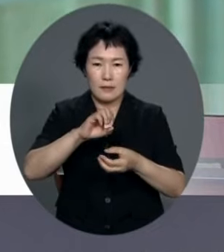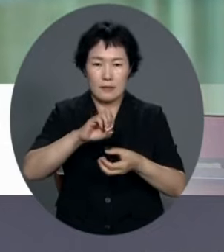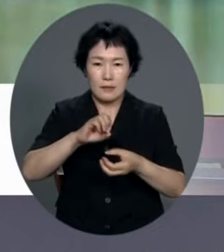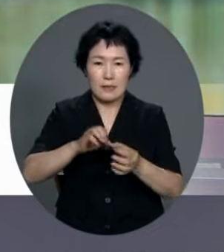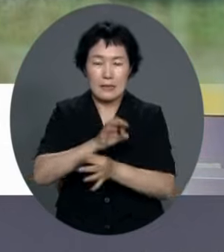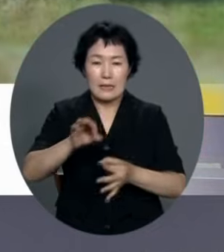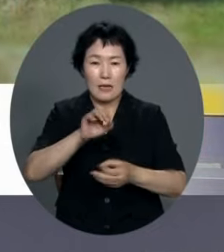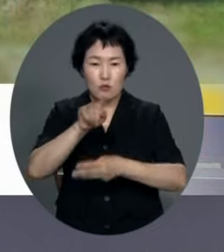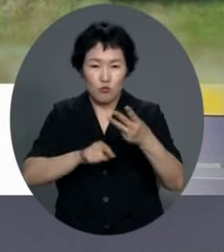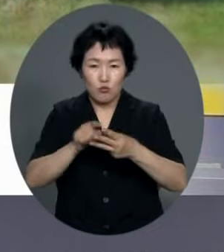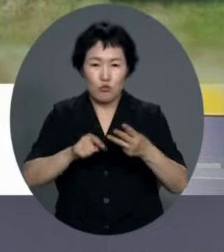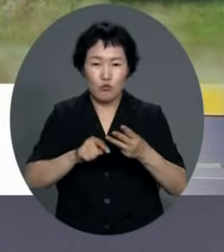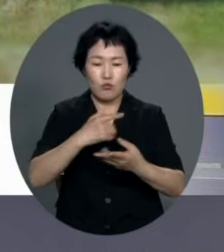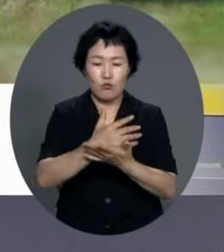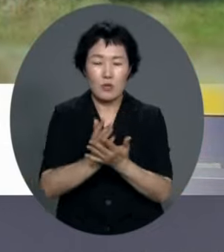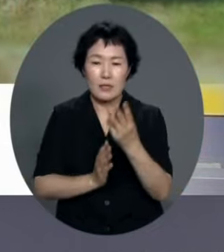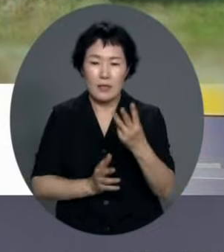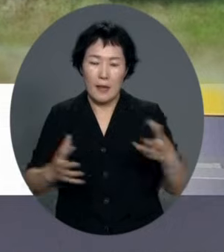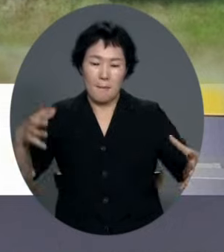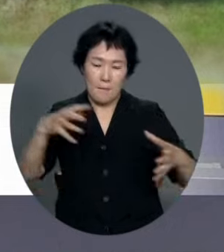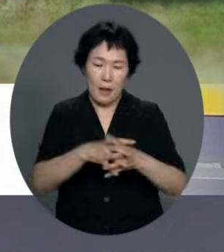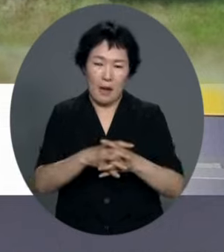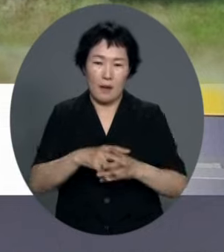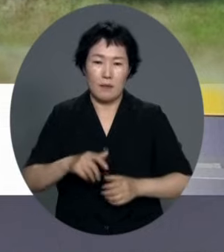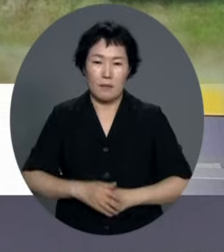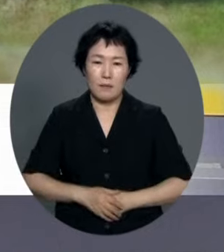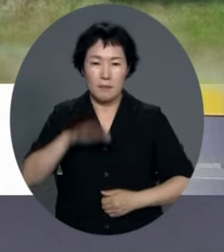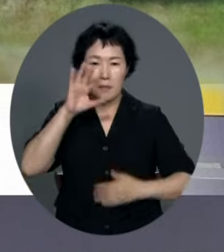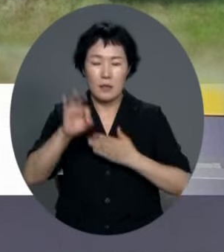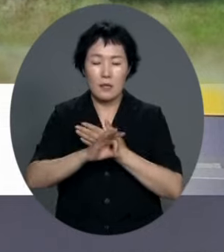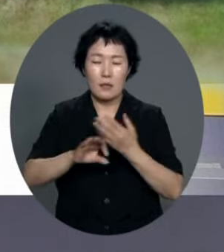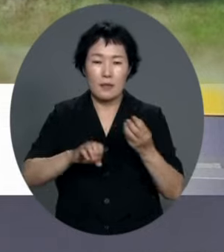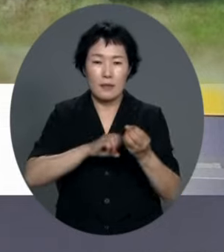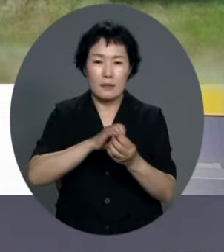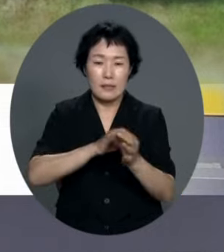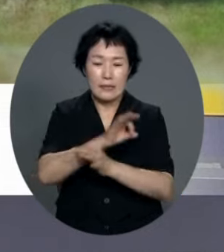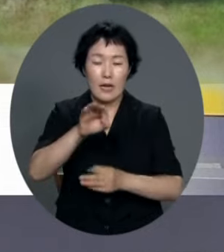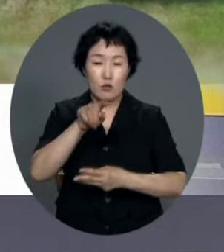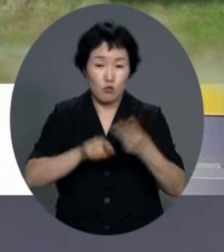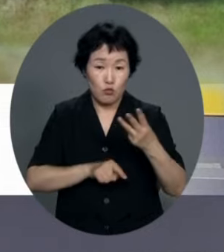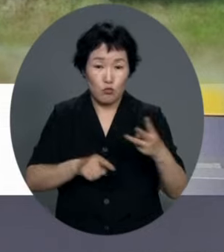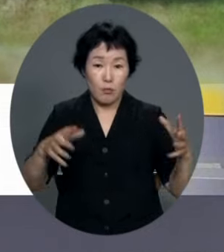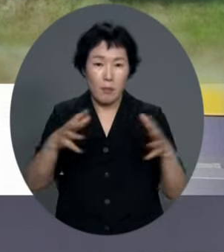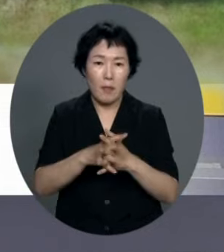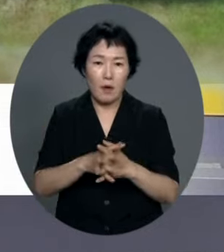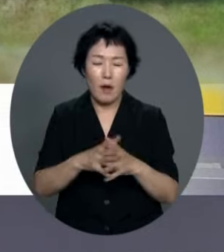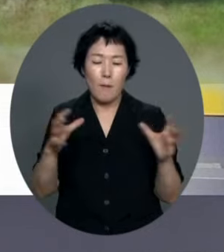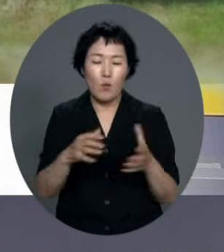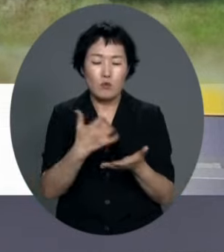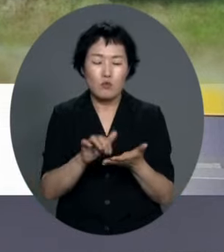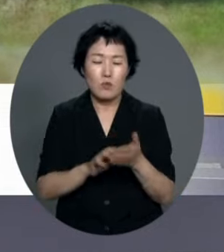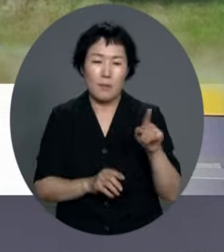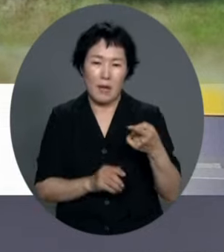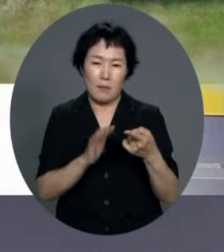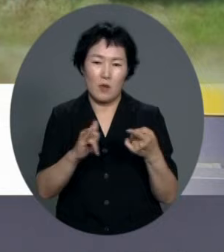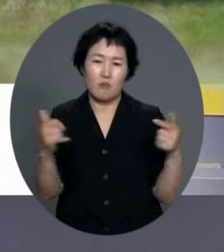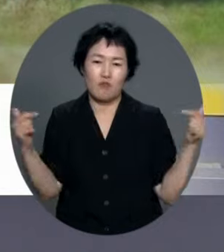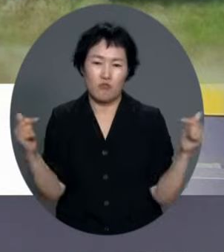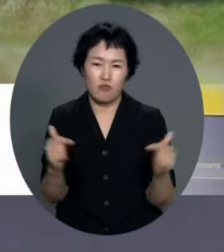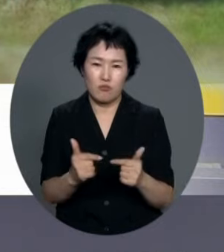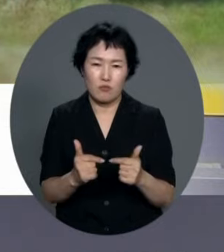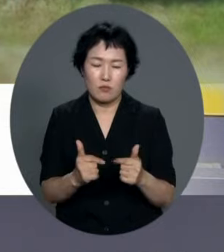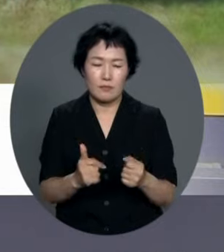것으로 확인됐습니다 통폐합이 이루어지면 상주 캠퍼스의 모집 정원 100명 가량이 사라지게 되는 건데 상주시와